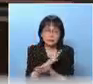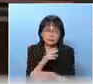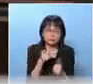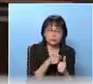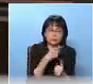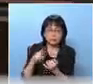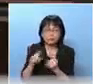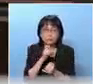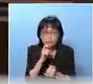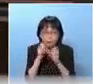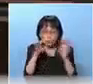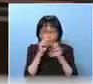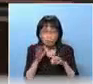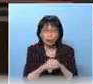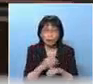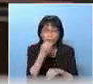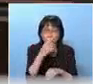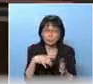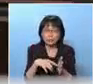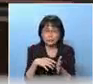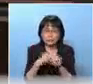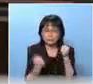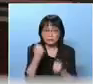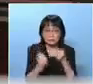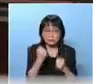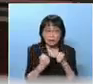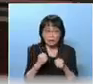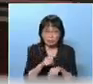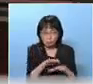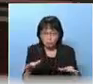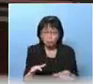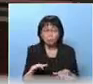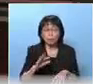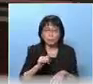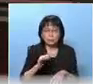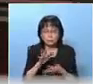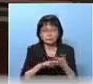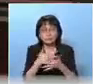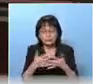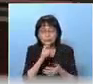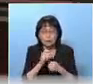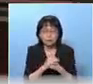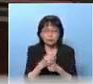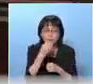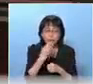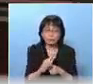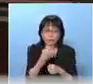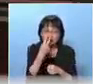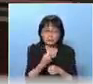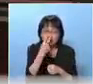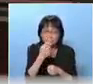布了香港電動車普及化的路線圖、香港清新空氣藍圖